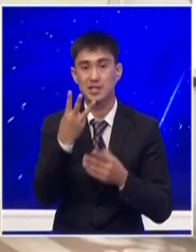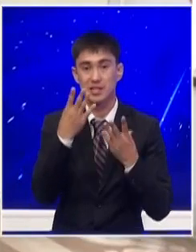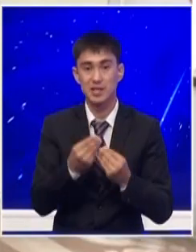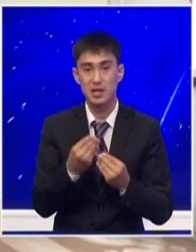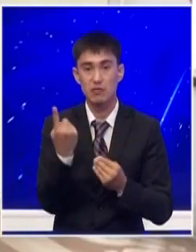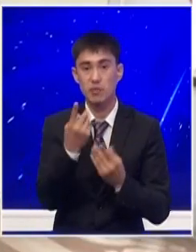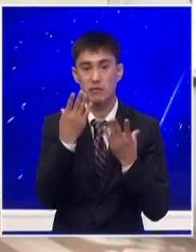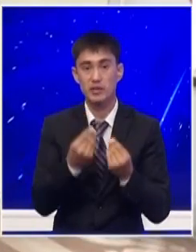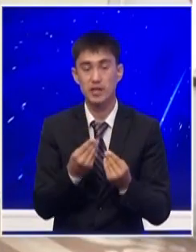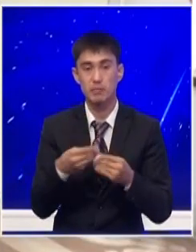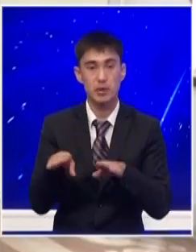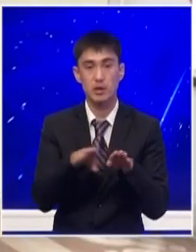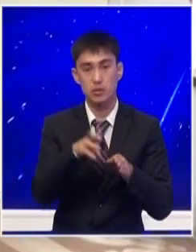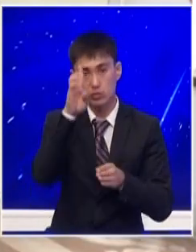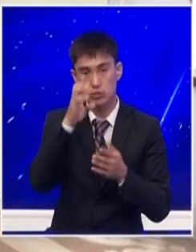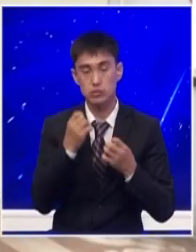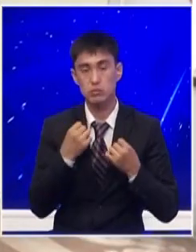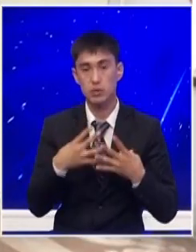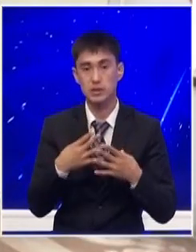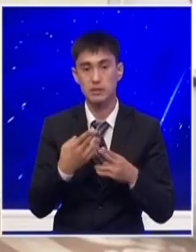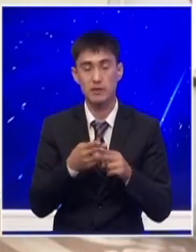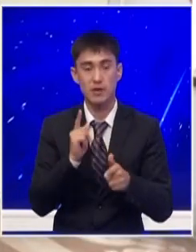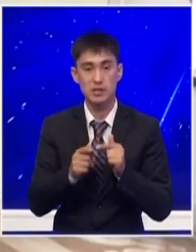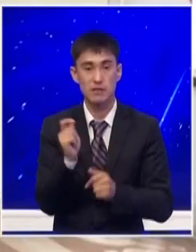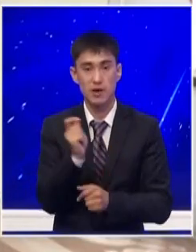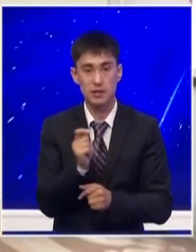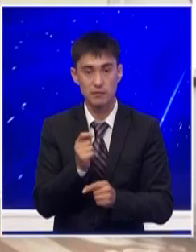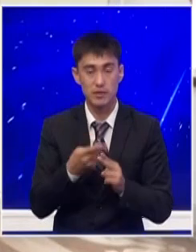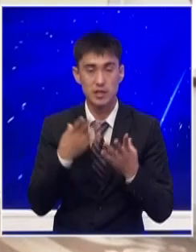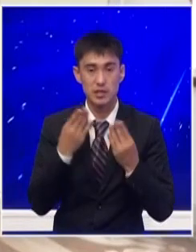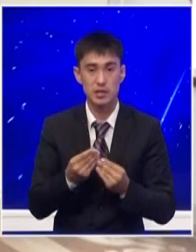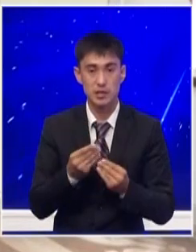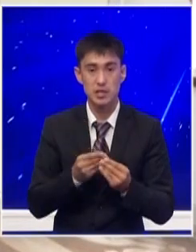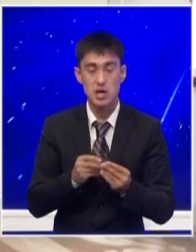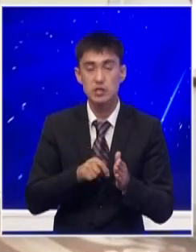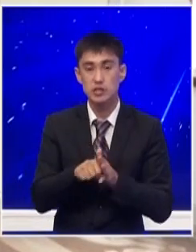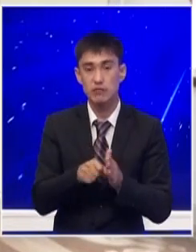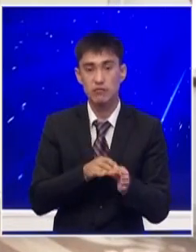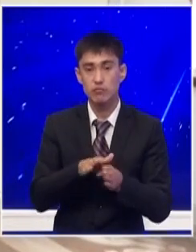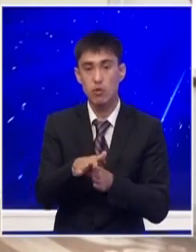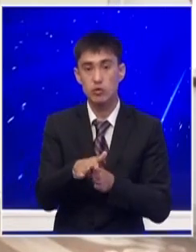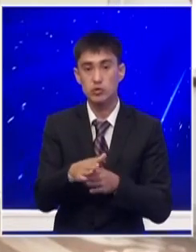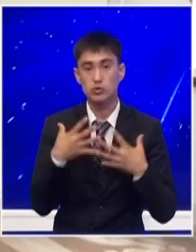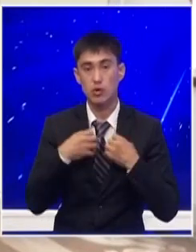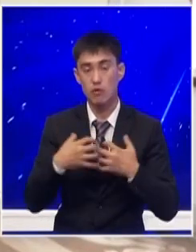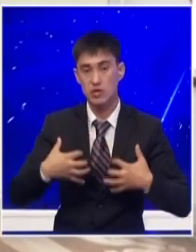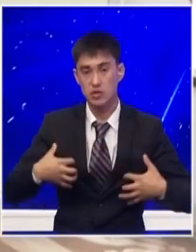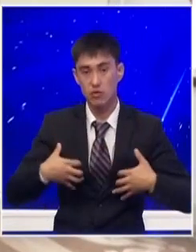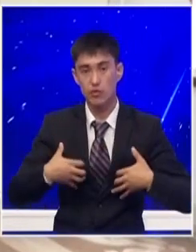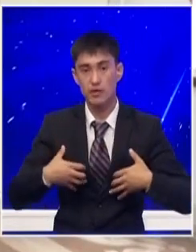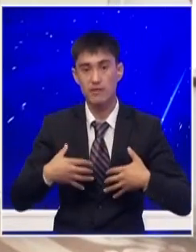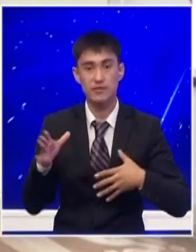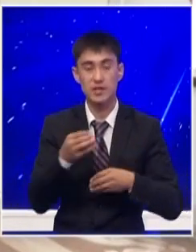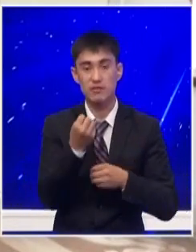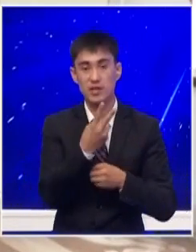его первый день приравнен к государственным праздникам и является выходным. В этот день в жертву приносятся полностью здоровые животные, у которых все